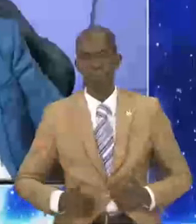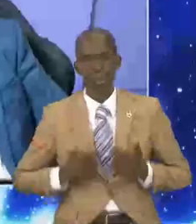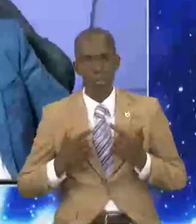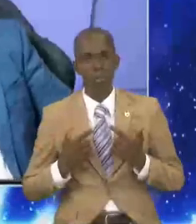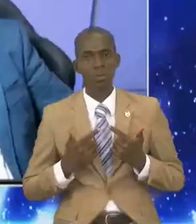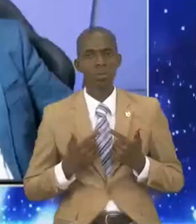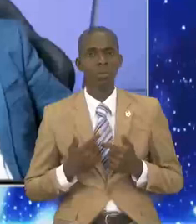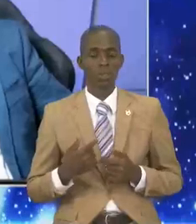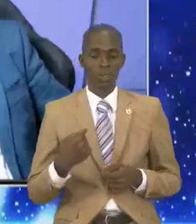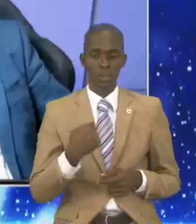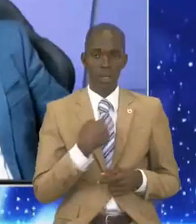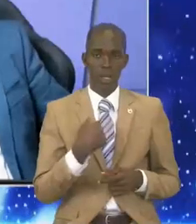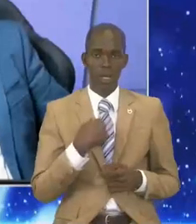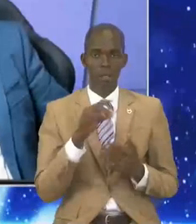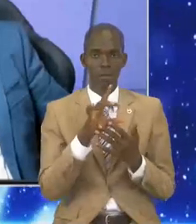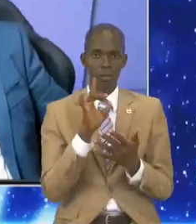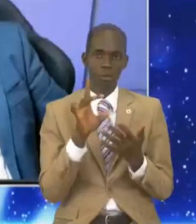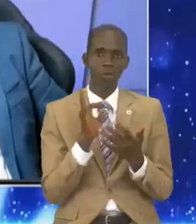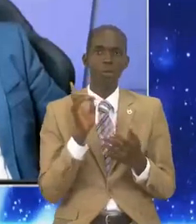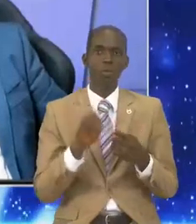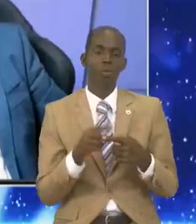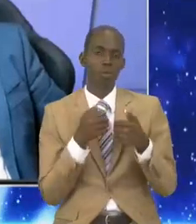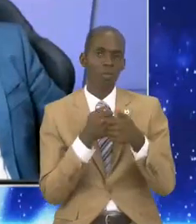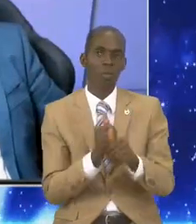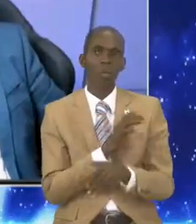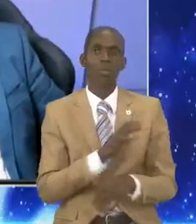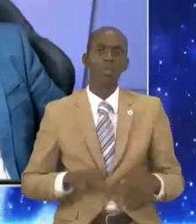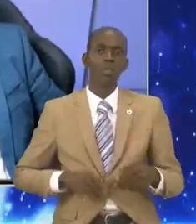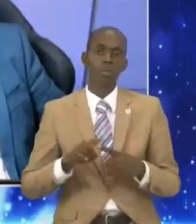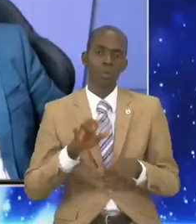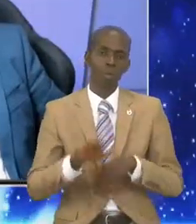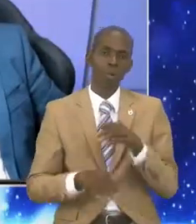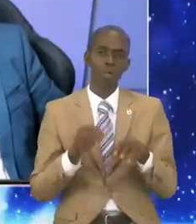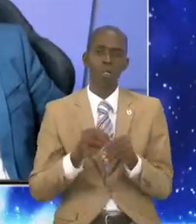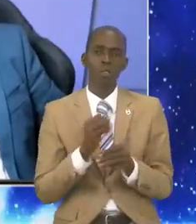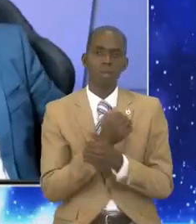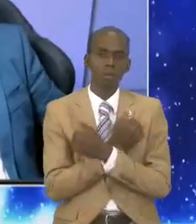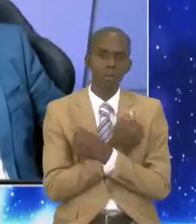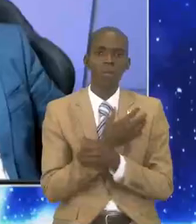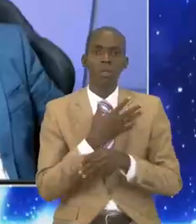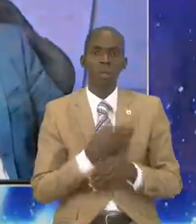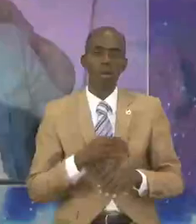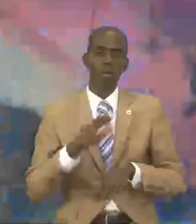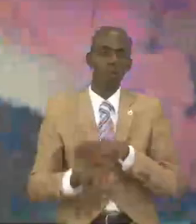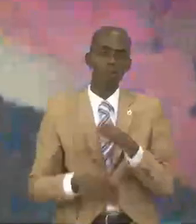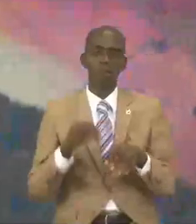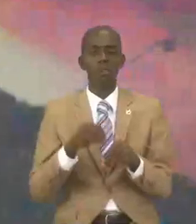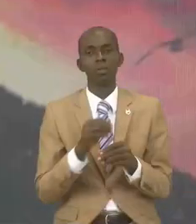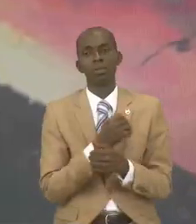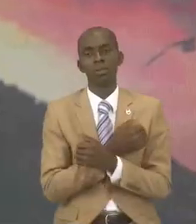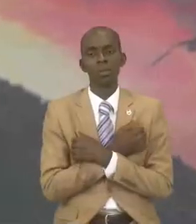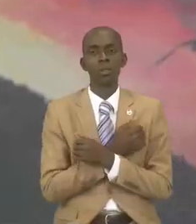vivent, je choisis de suivre Christ, de marcher dans l'amour et de marcher dans la